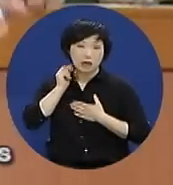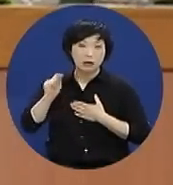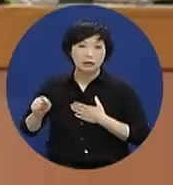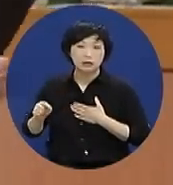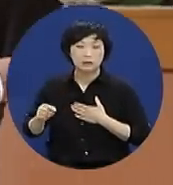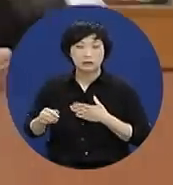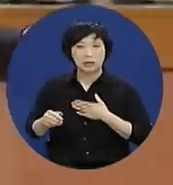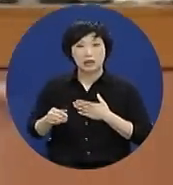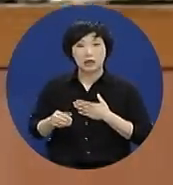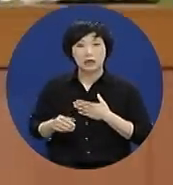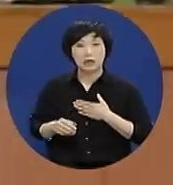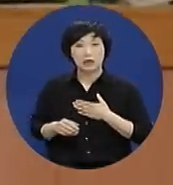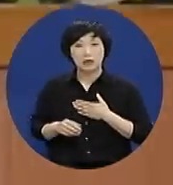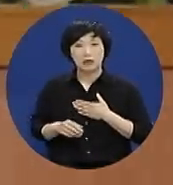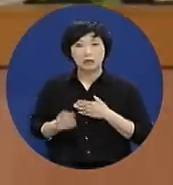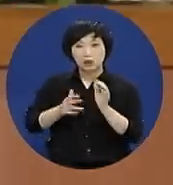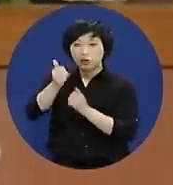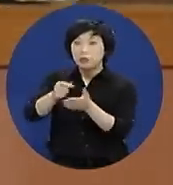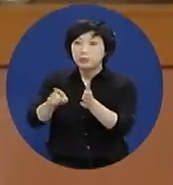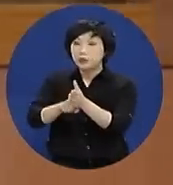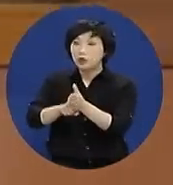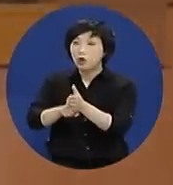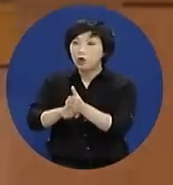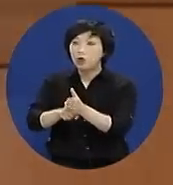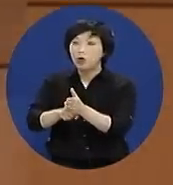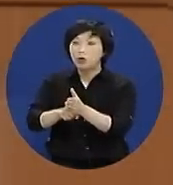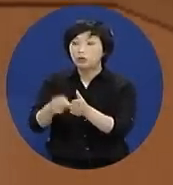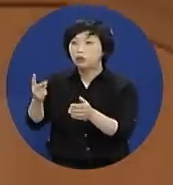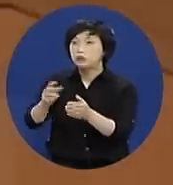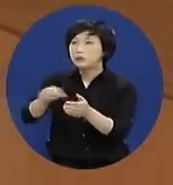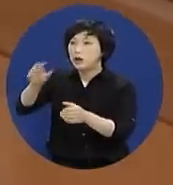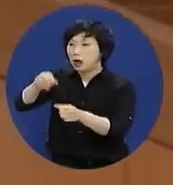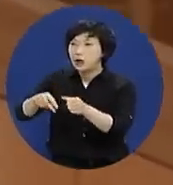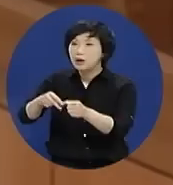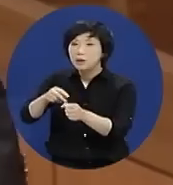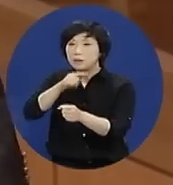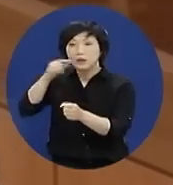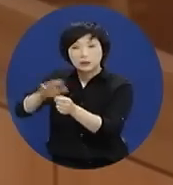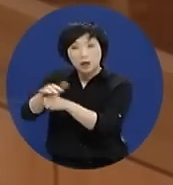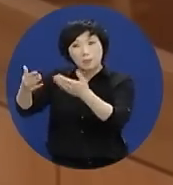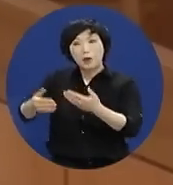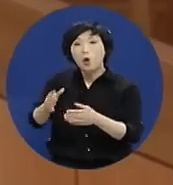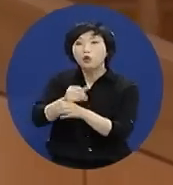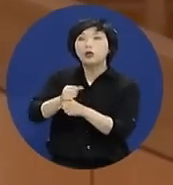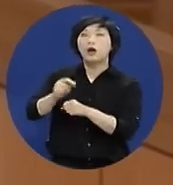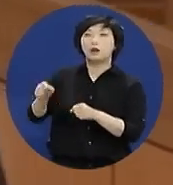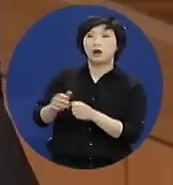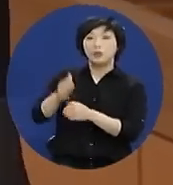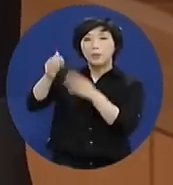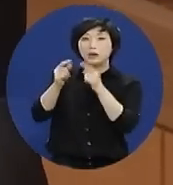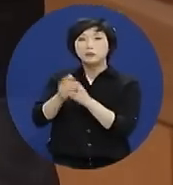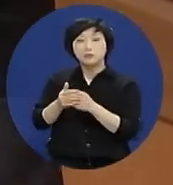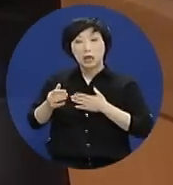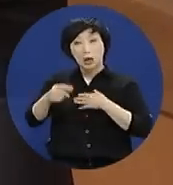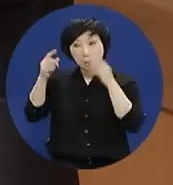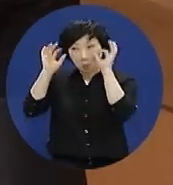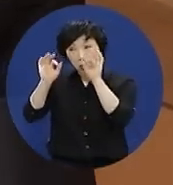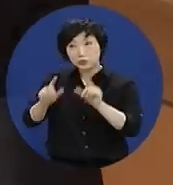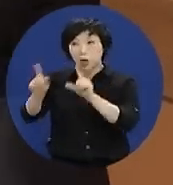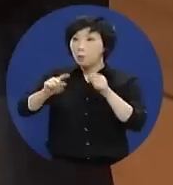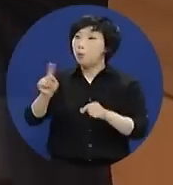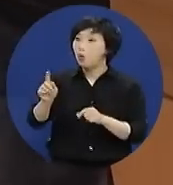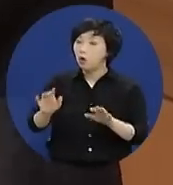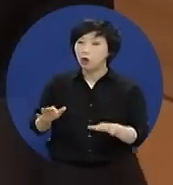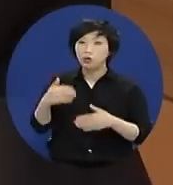不にいじってイエスの十字の地の愛を受けたことがないかのように神様の御言葉に不